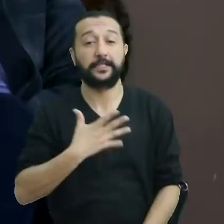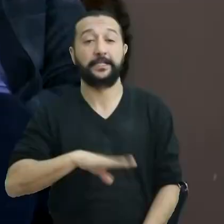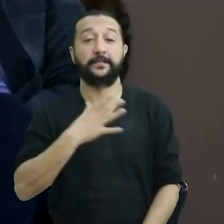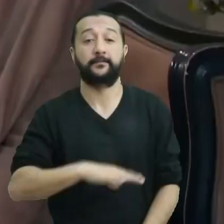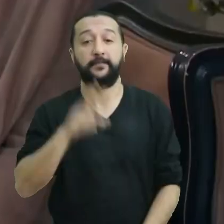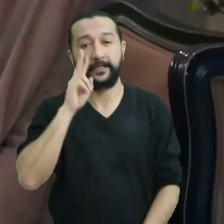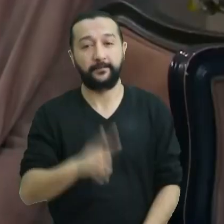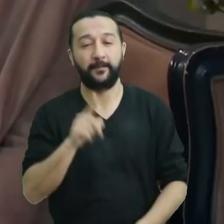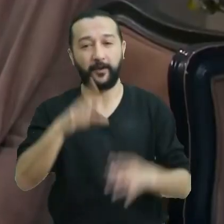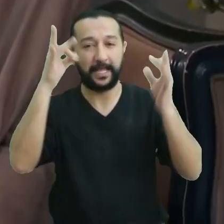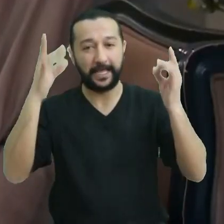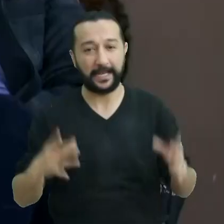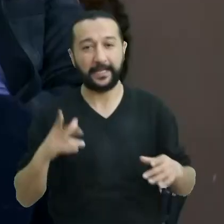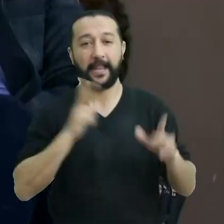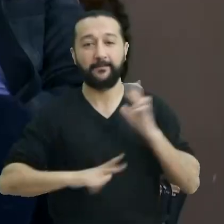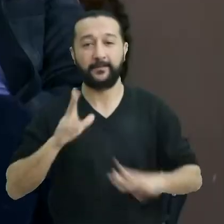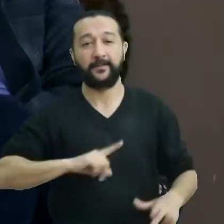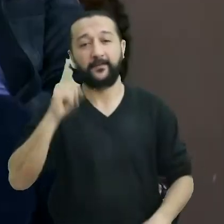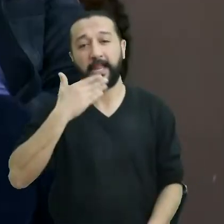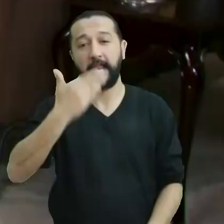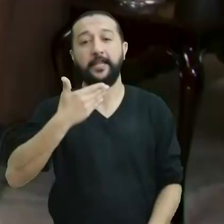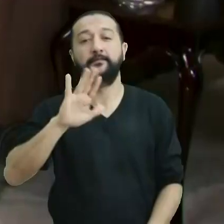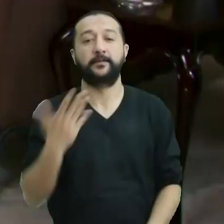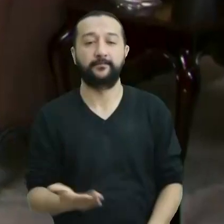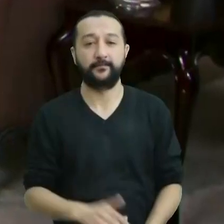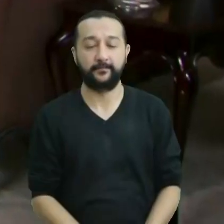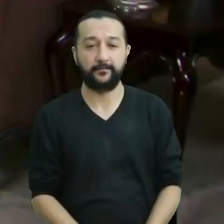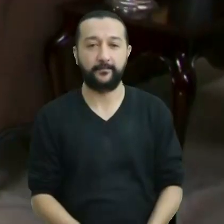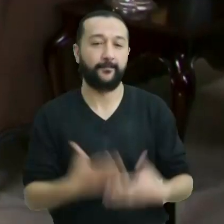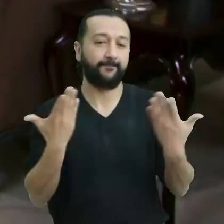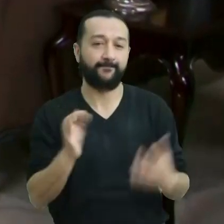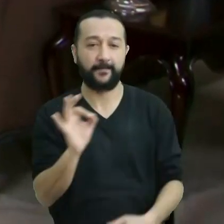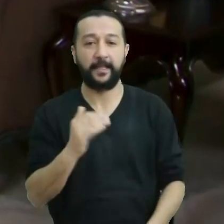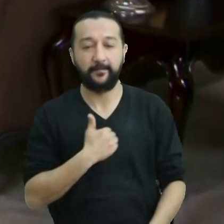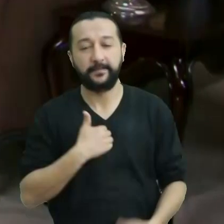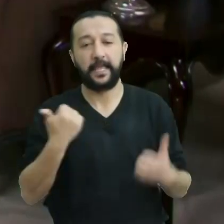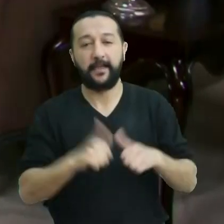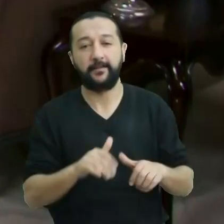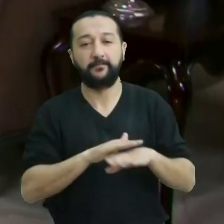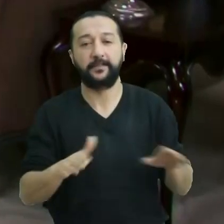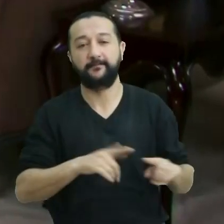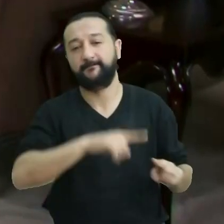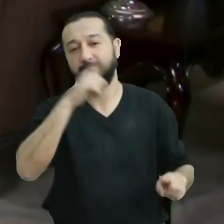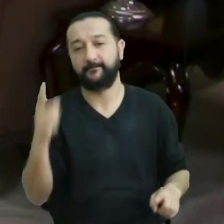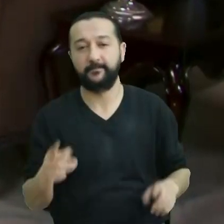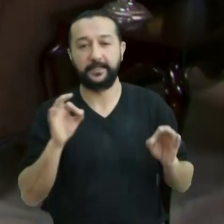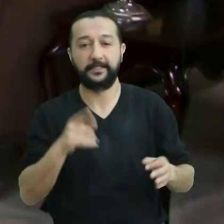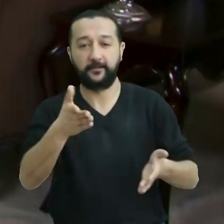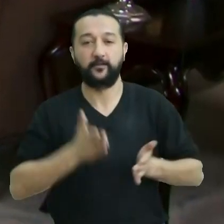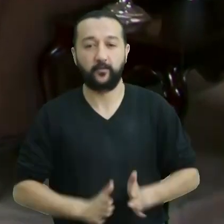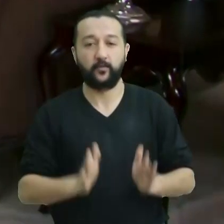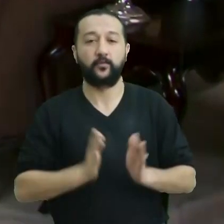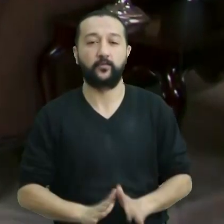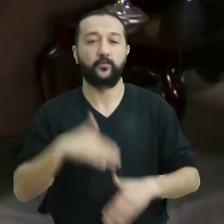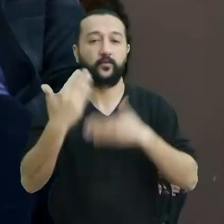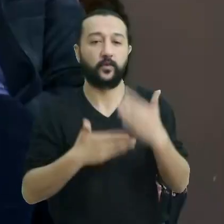çok isterdim ki böyle gelinliklerle damatlıklarla anlatamam yani. Evet ama biz evlendik yavrum işte siz doğdunuz